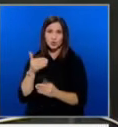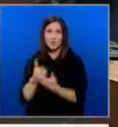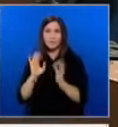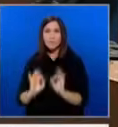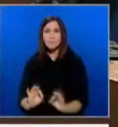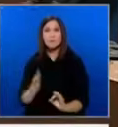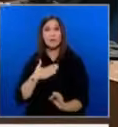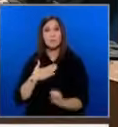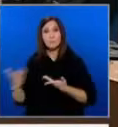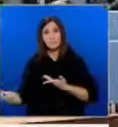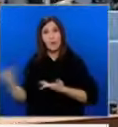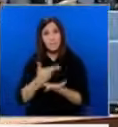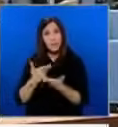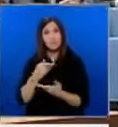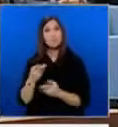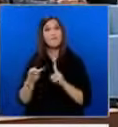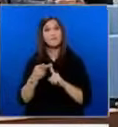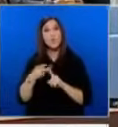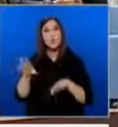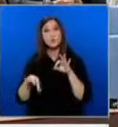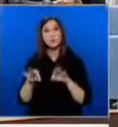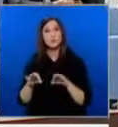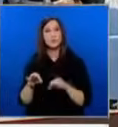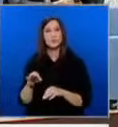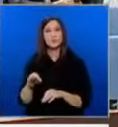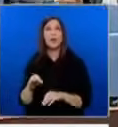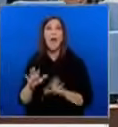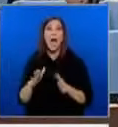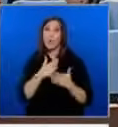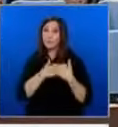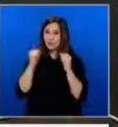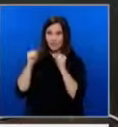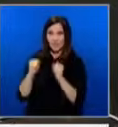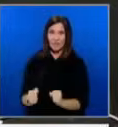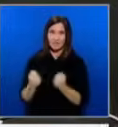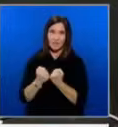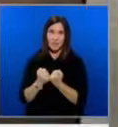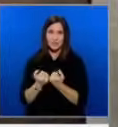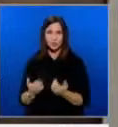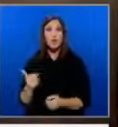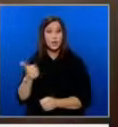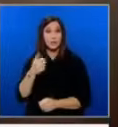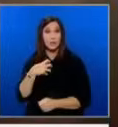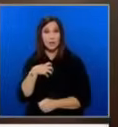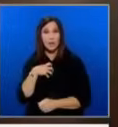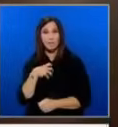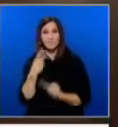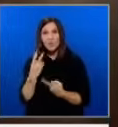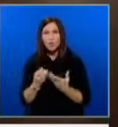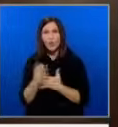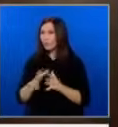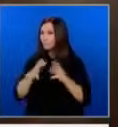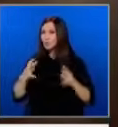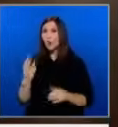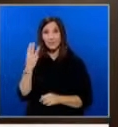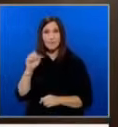момента водим дебат по второ гласуване. Ако обичате, седнете си на мястото. Лидерът на ГЕРБ видя ново